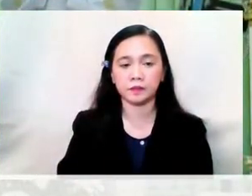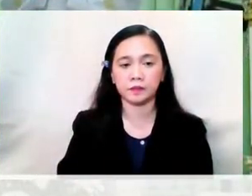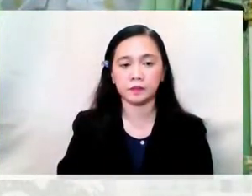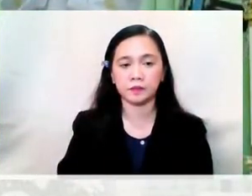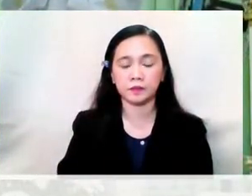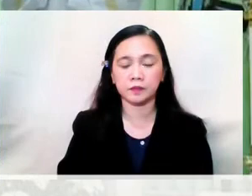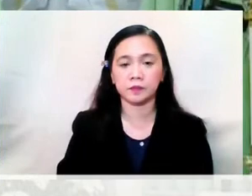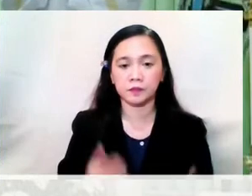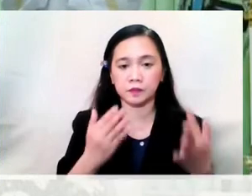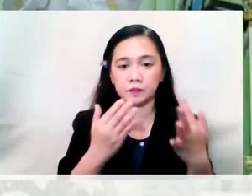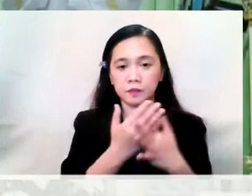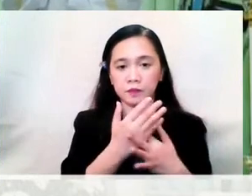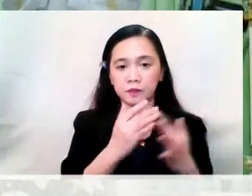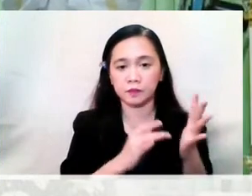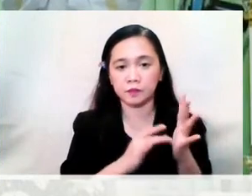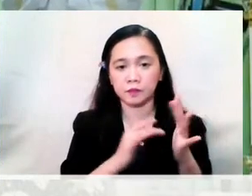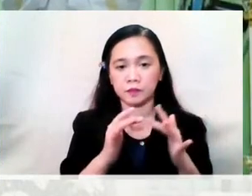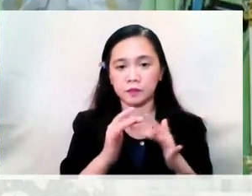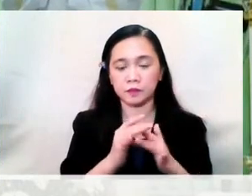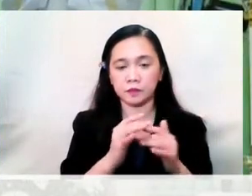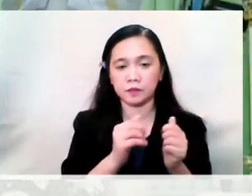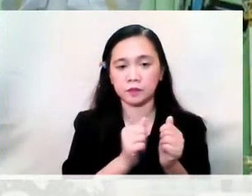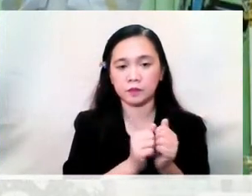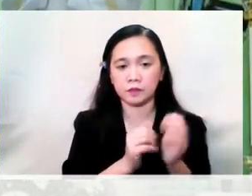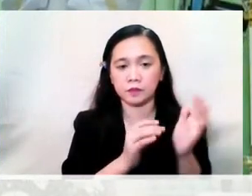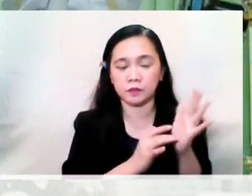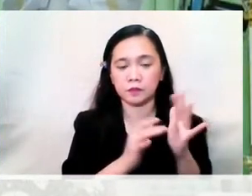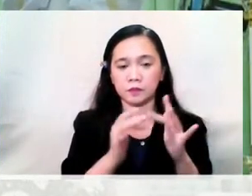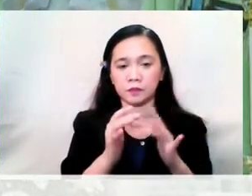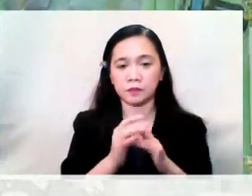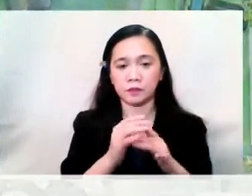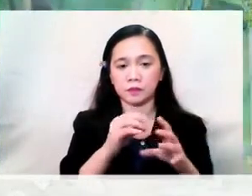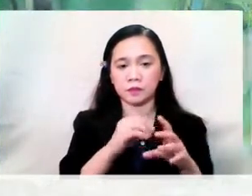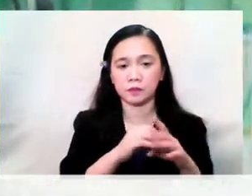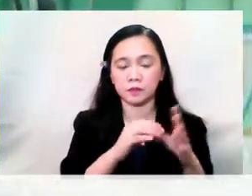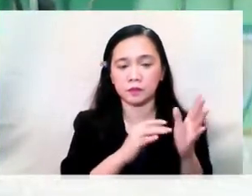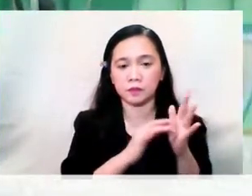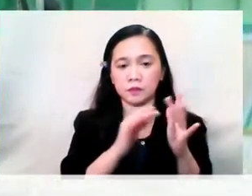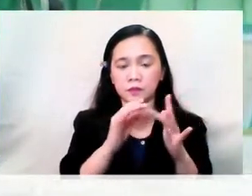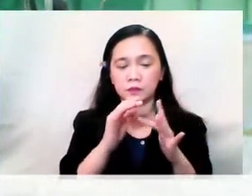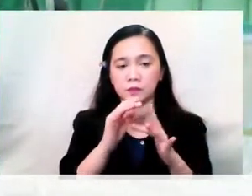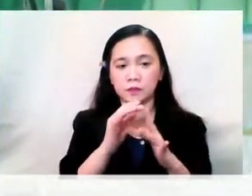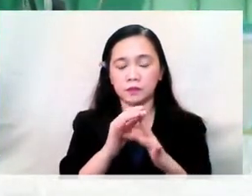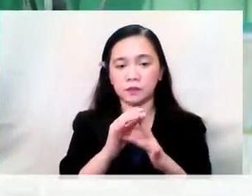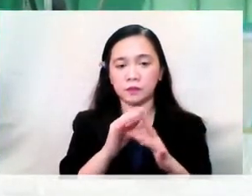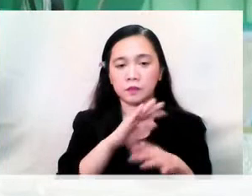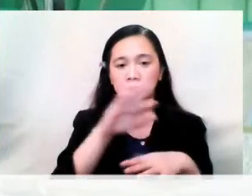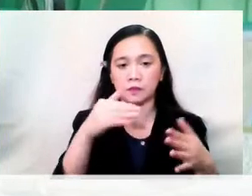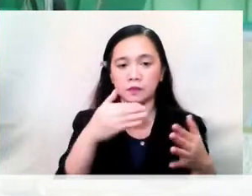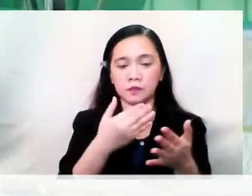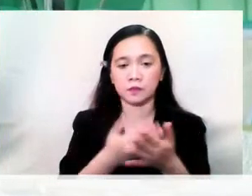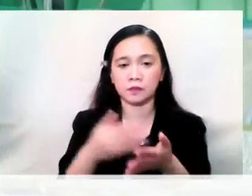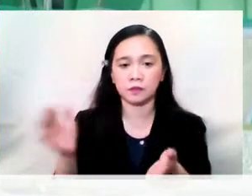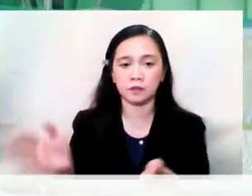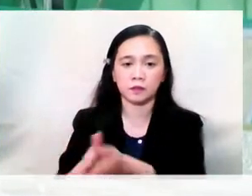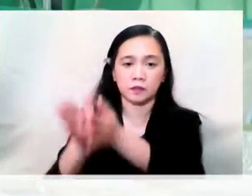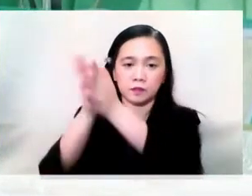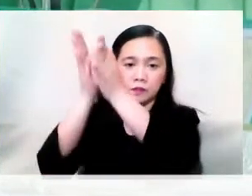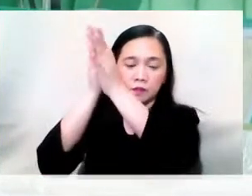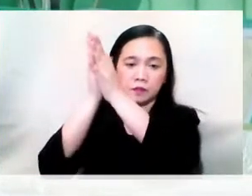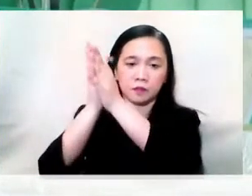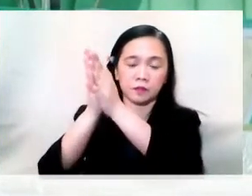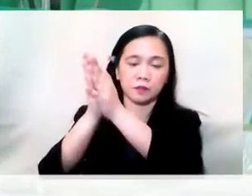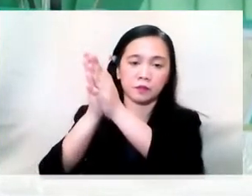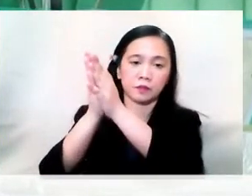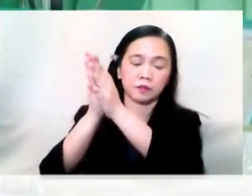Sa pamamagitan ni Kristo, kasama niya at sa Kanya, ang lahat ng parangal at papuri ay sa iyo,